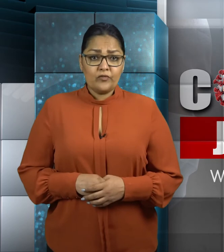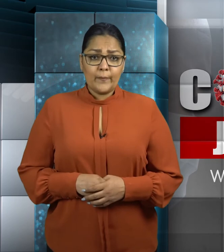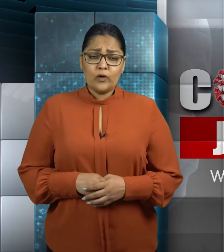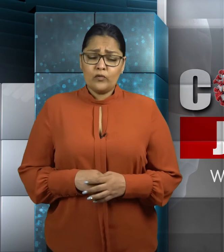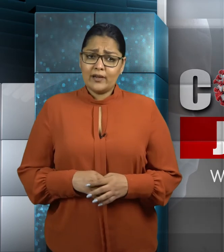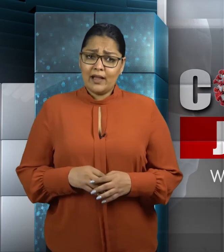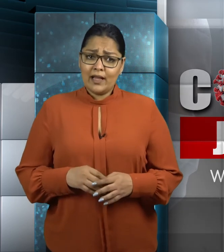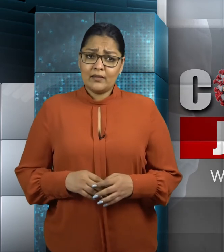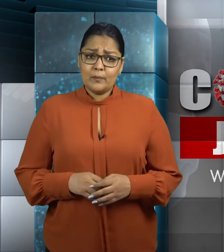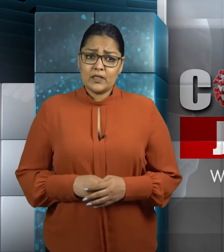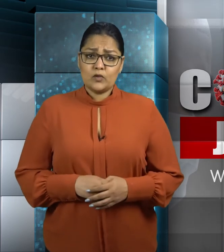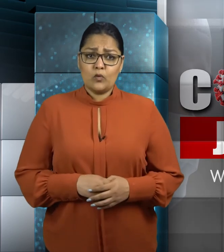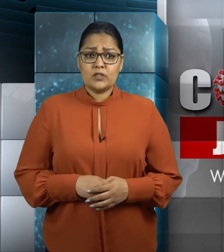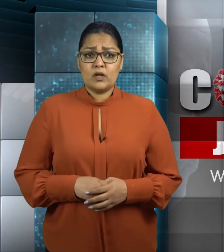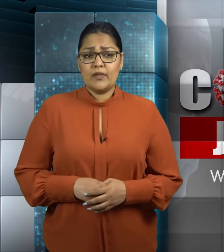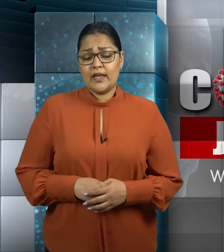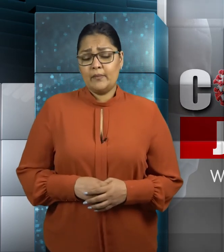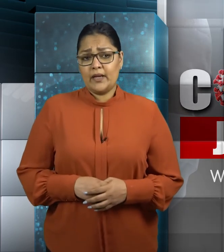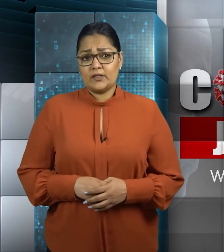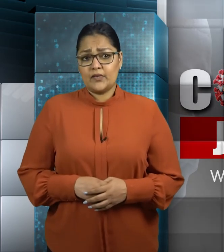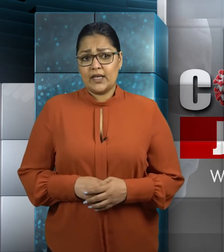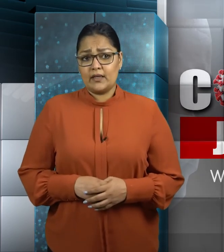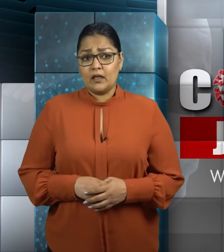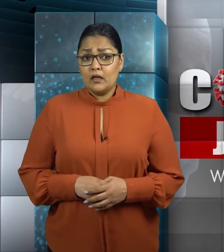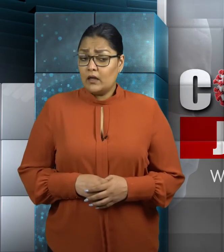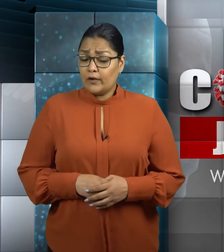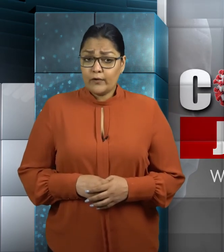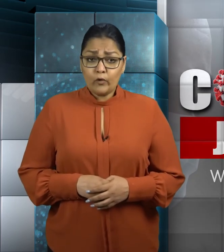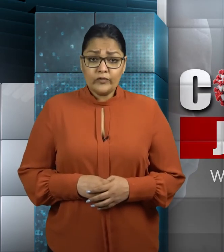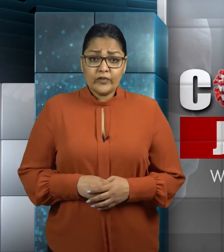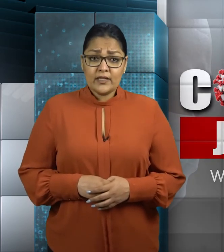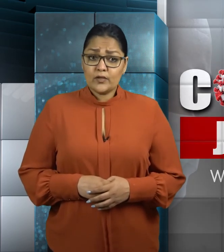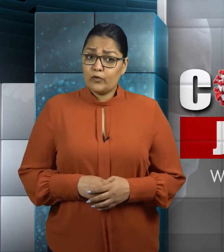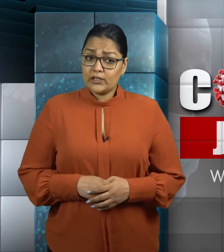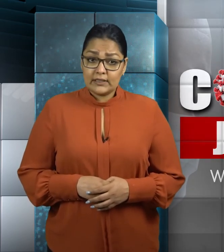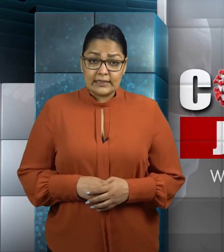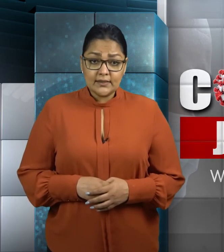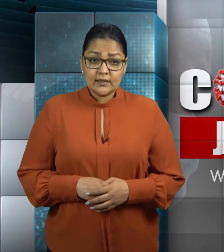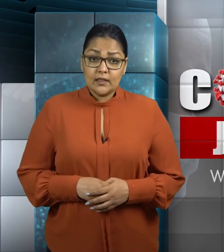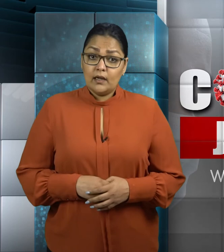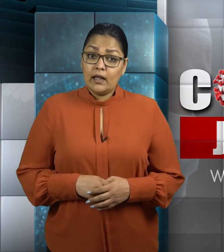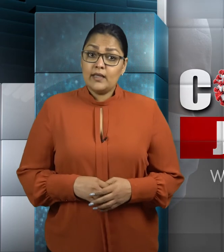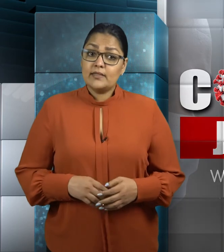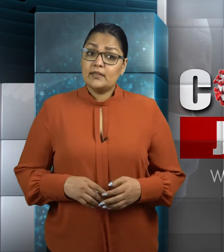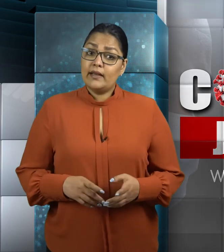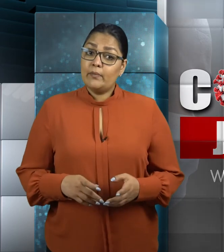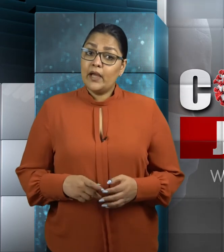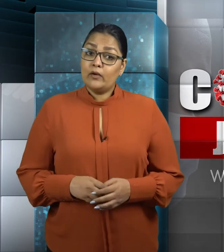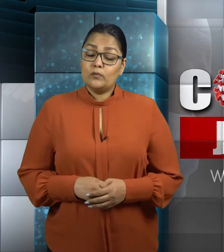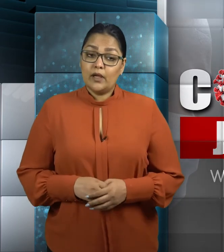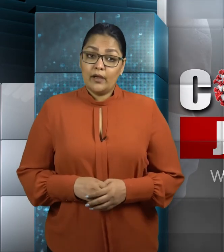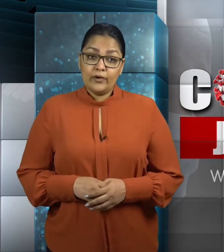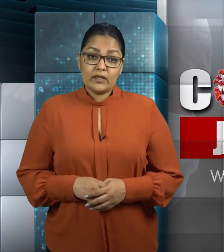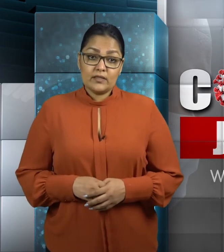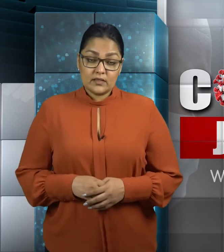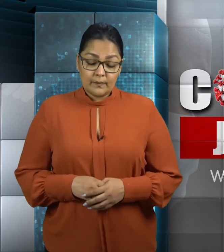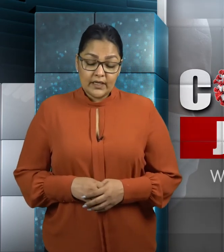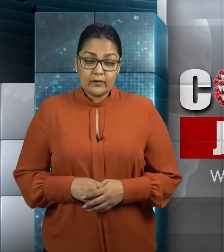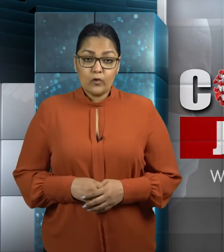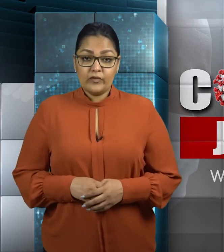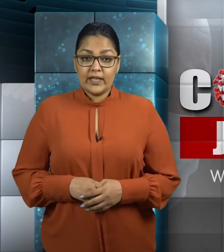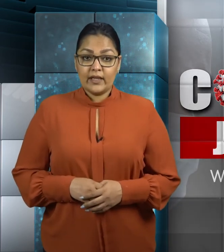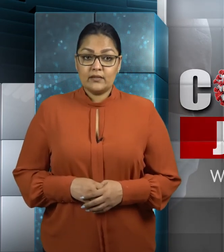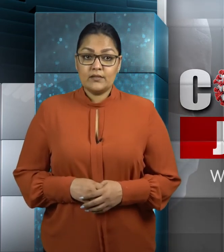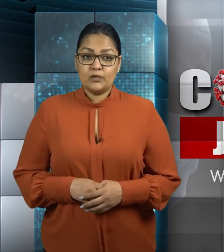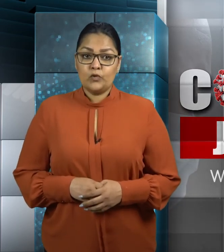25 november onder aangepaste omstandigheden plaatsvinden. Een groot feest wordt het niet, al is het alleen maar om de huidige